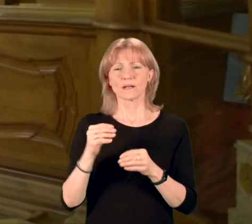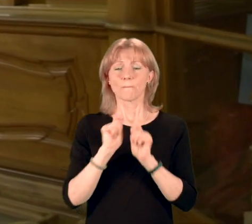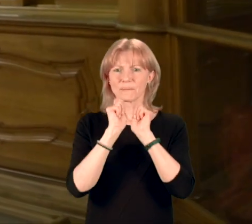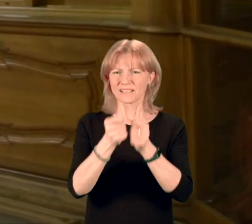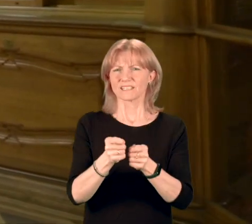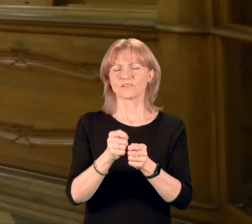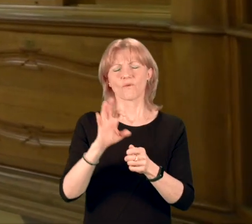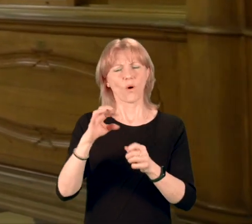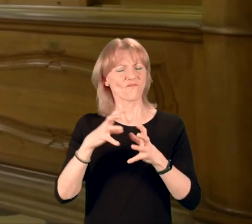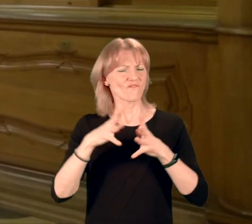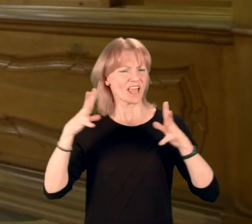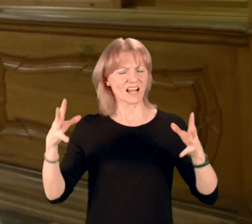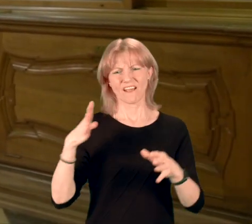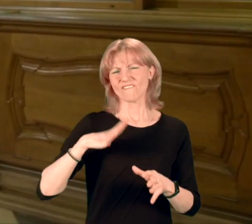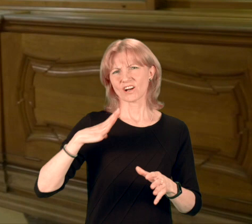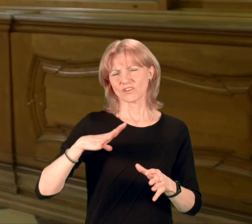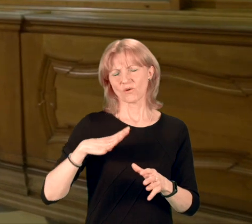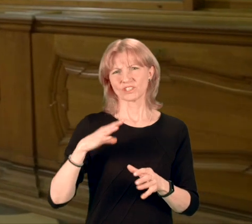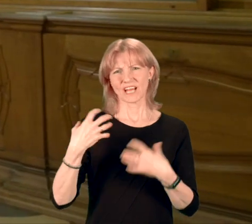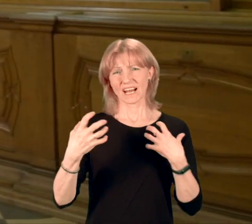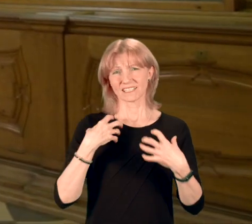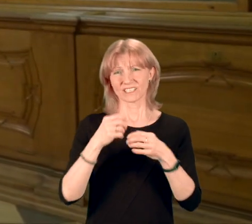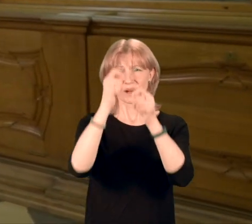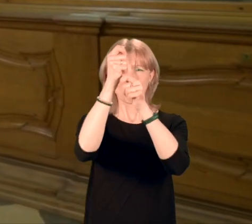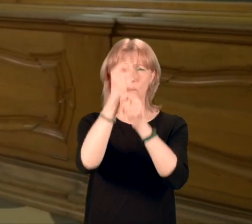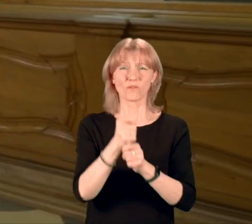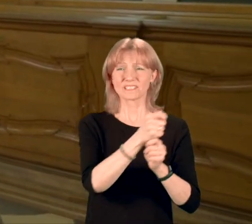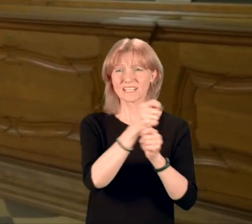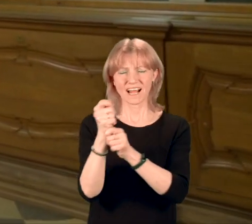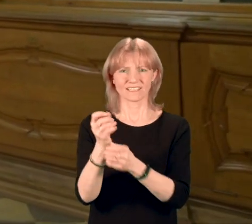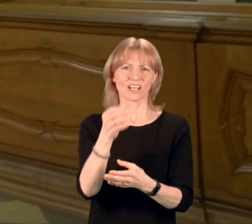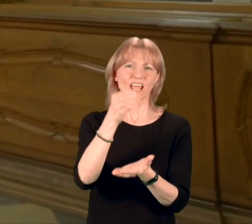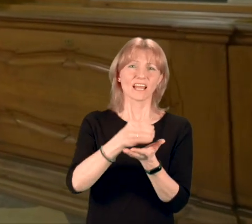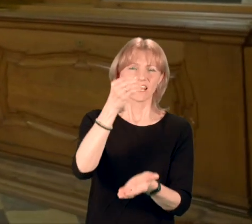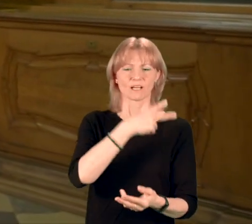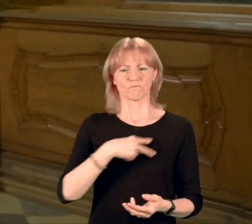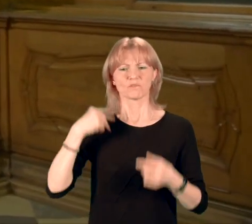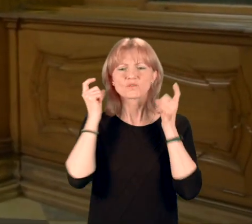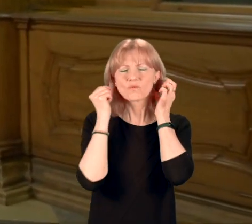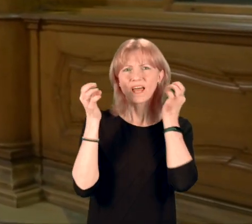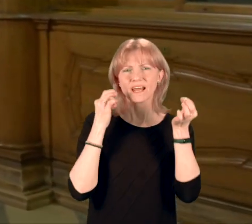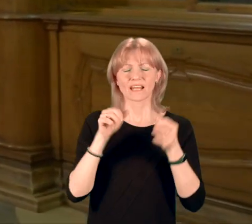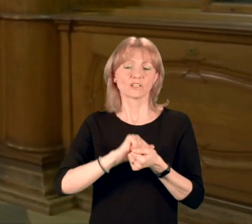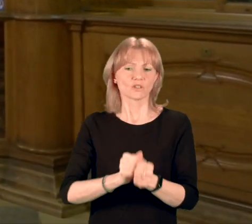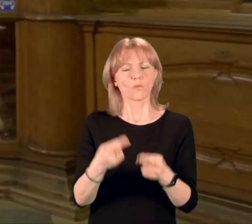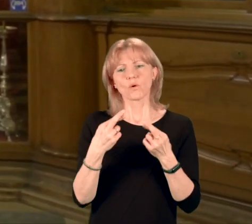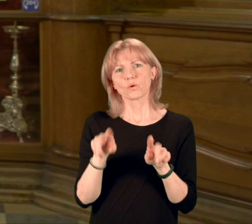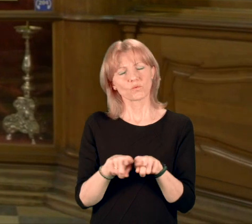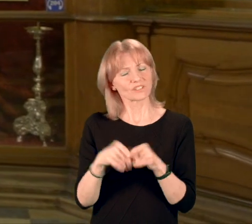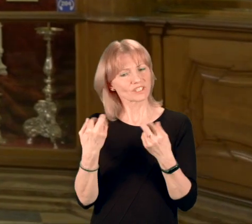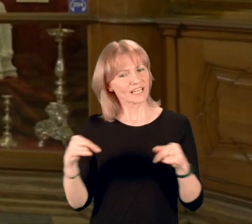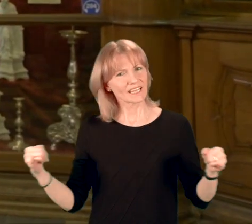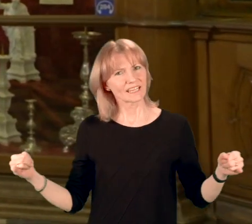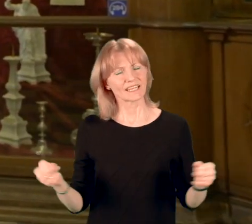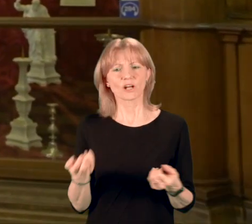wielkiej wartości artystycznej, jak monstrancje, kielichy czy biżuteria, znajdują się też i inne, które posiadają